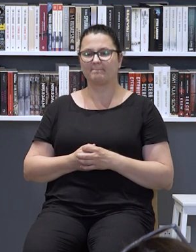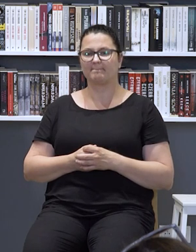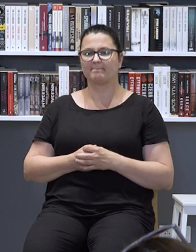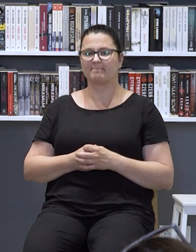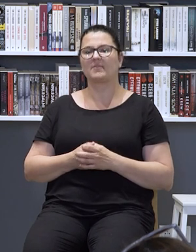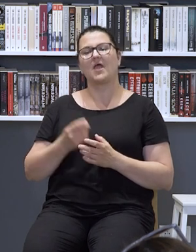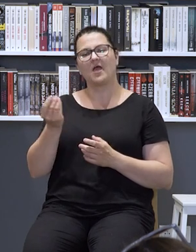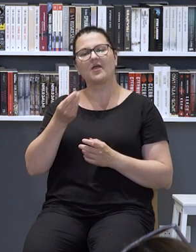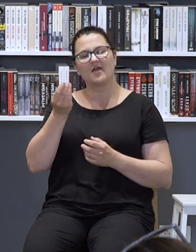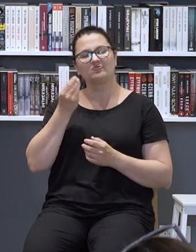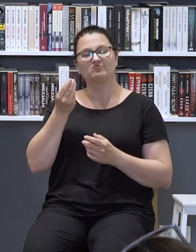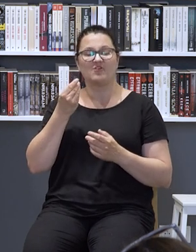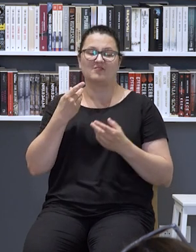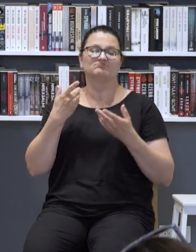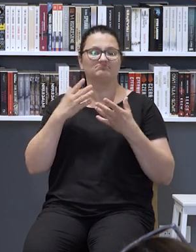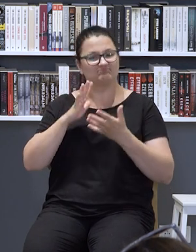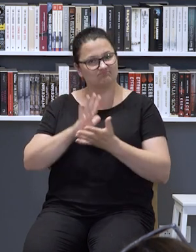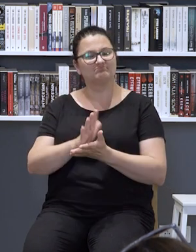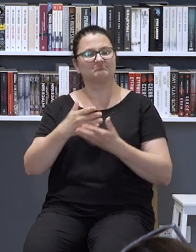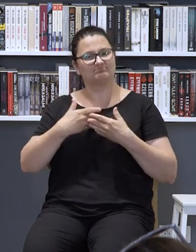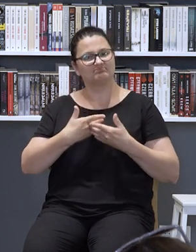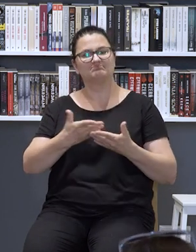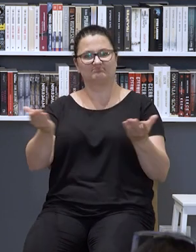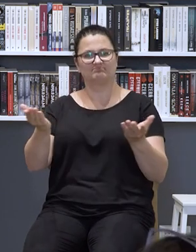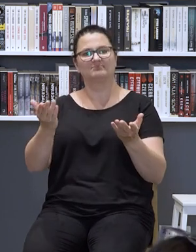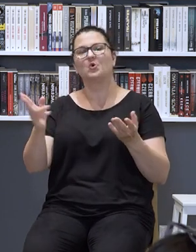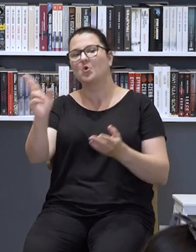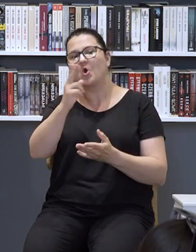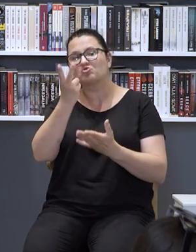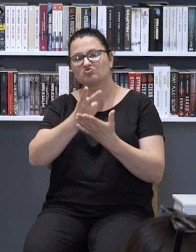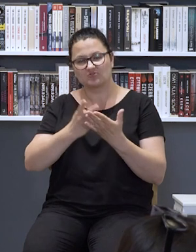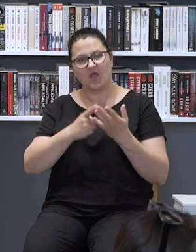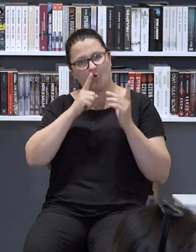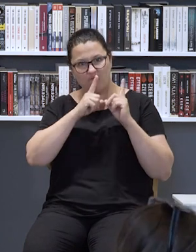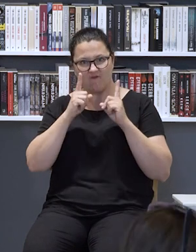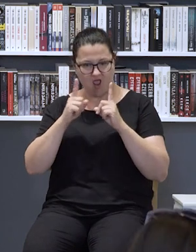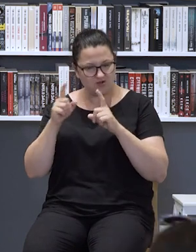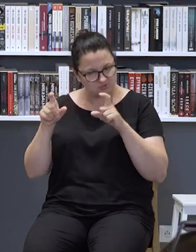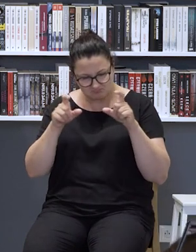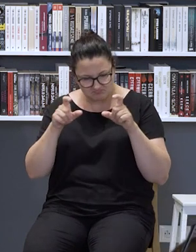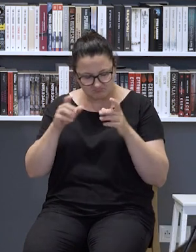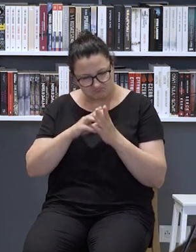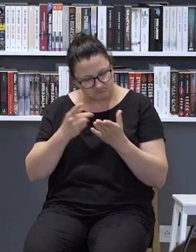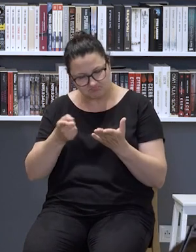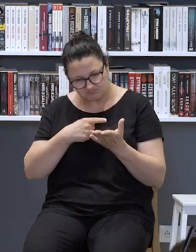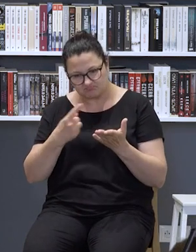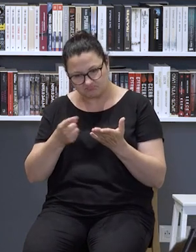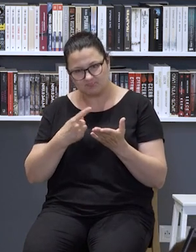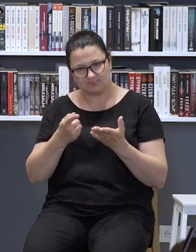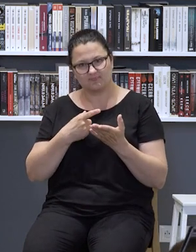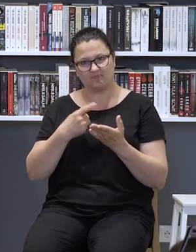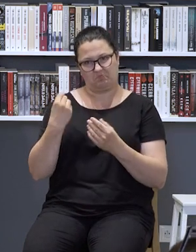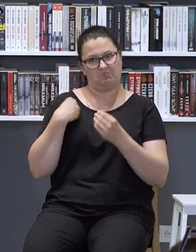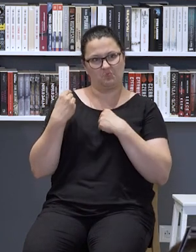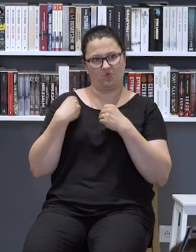A oprócz tego ona trafiła w ręce czytelników bardzo uważnych, którzy rzeczywiście podkreślają, że czytają